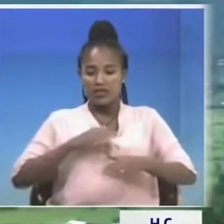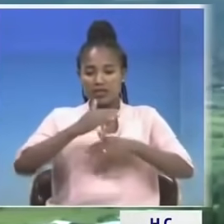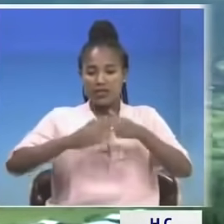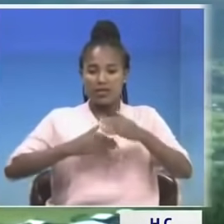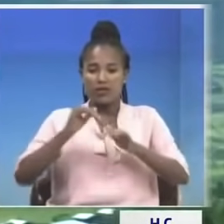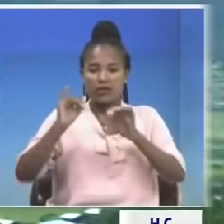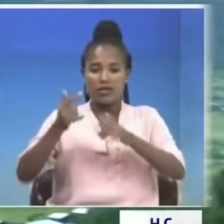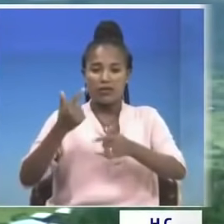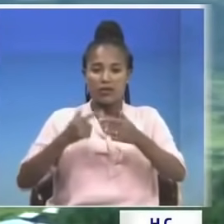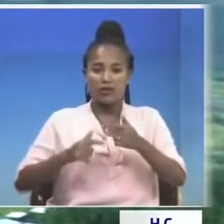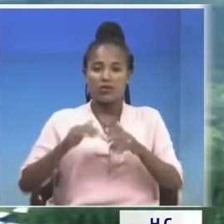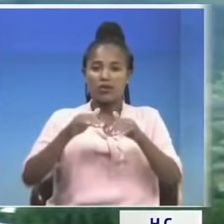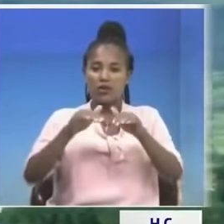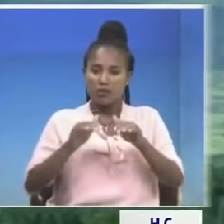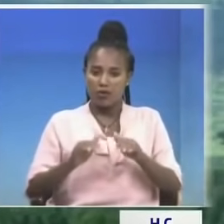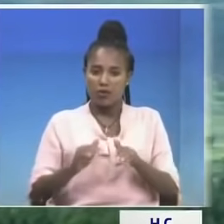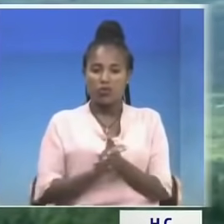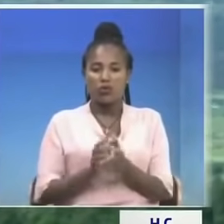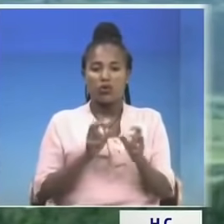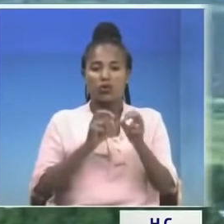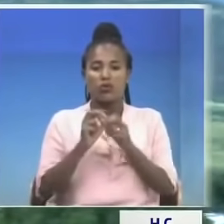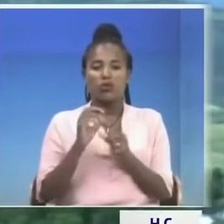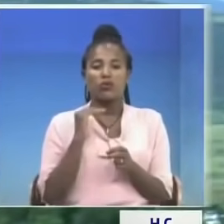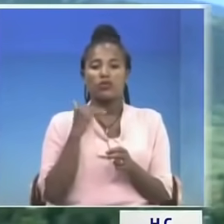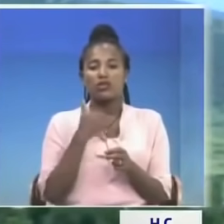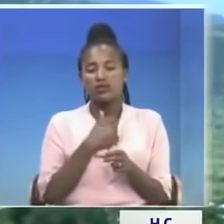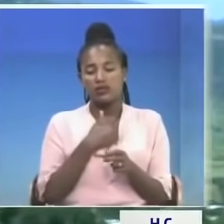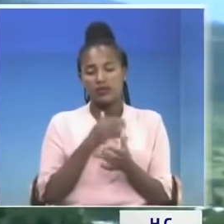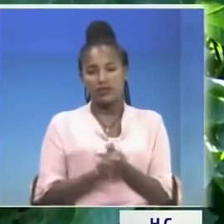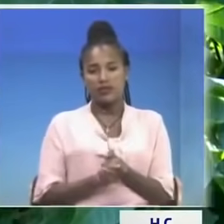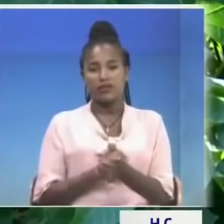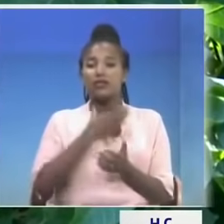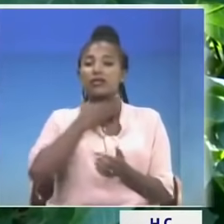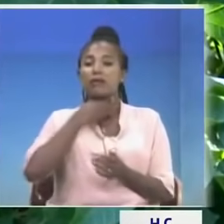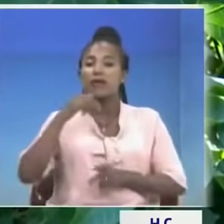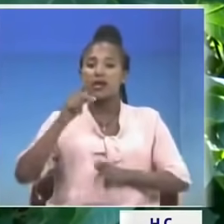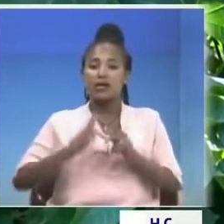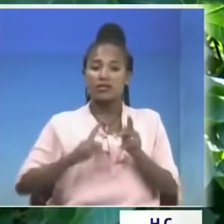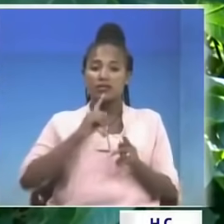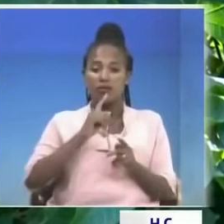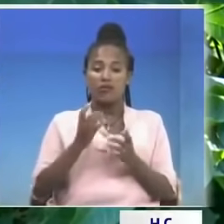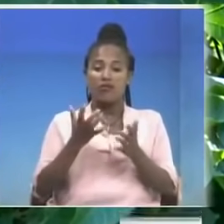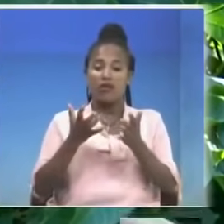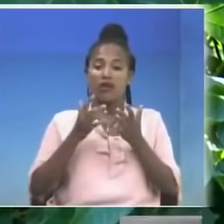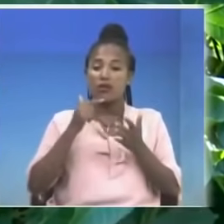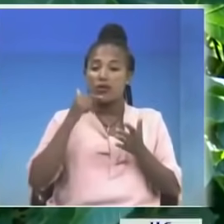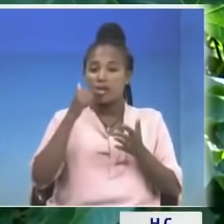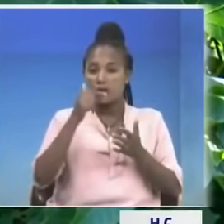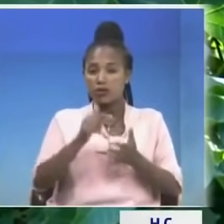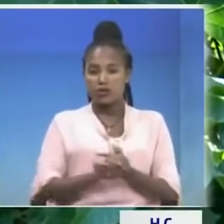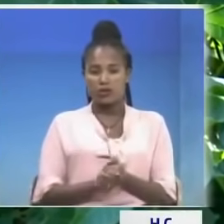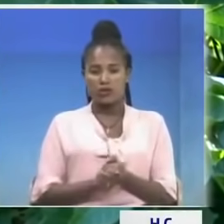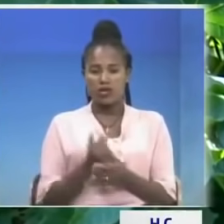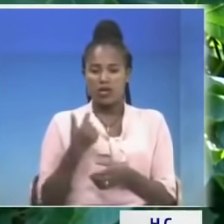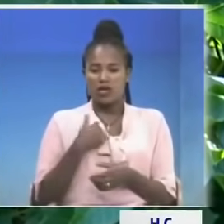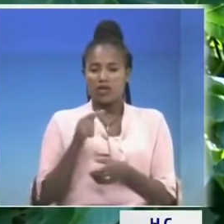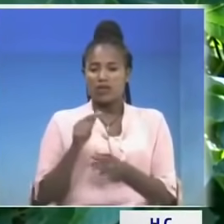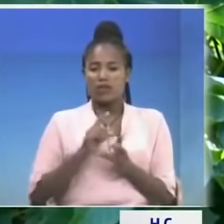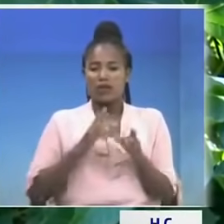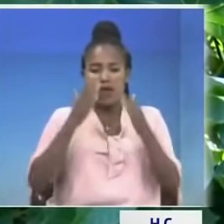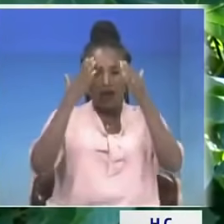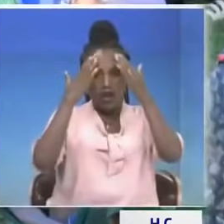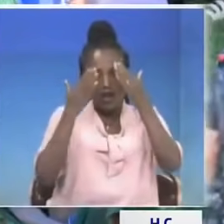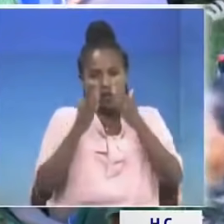መጥተው ተቀበሩ። ወገኖቻችን፣ ወንድሞቻችን የአማራ ህዝብ ነው የምንፈልገው ነው የሚሉት። እኛ ምን